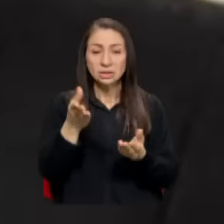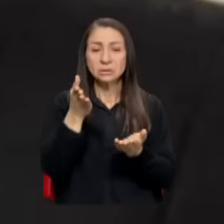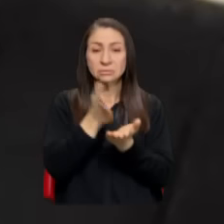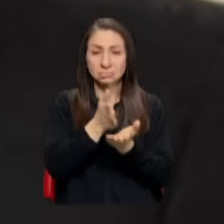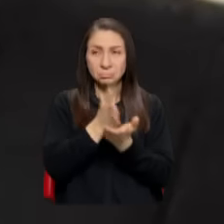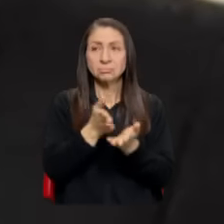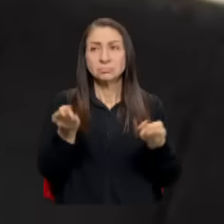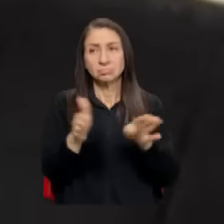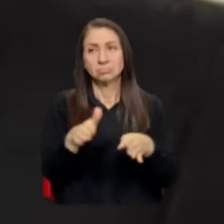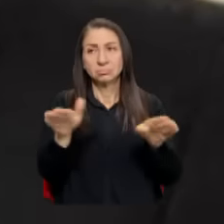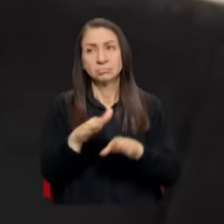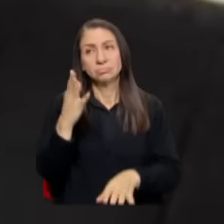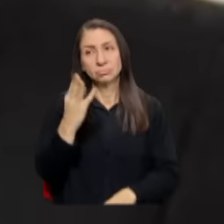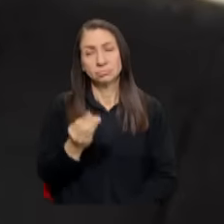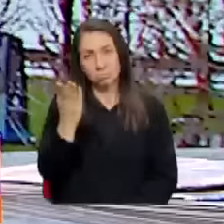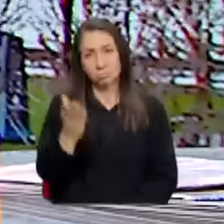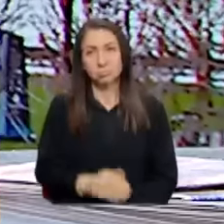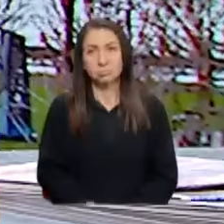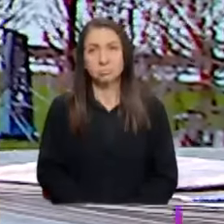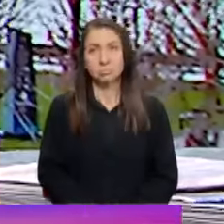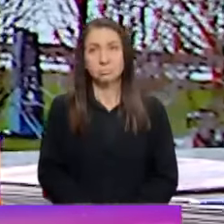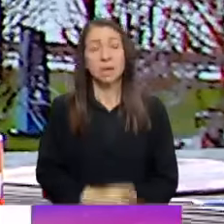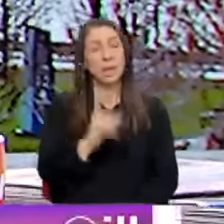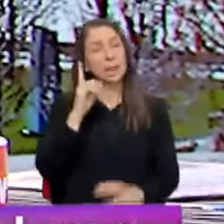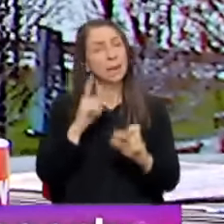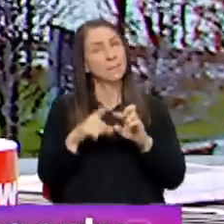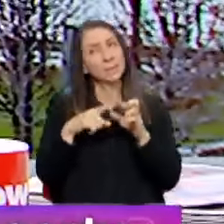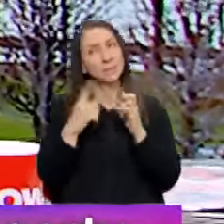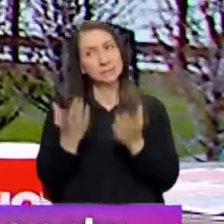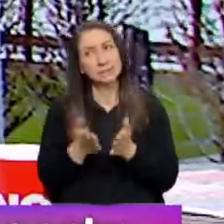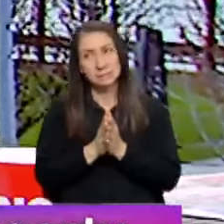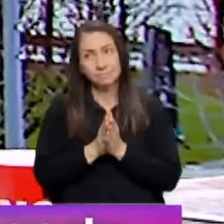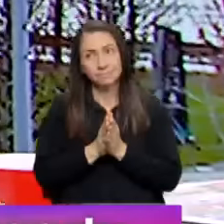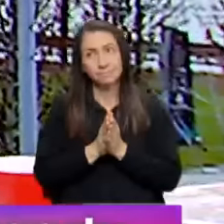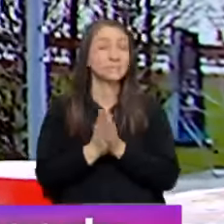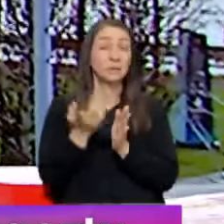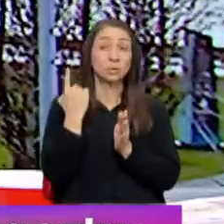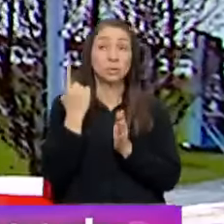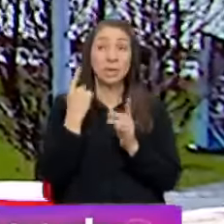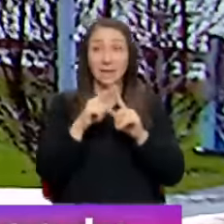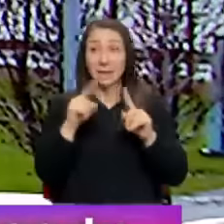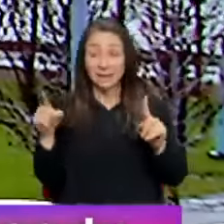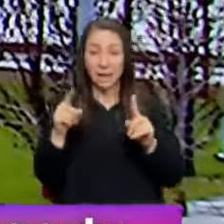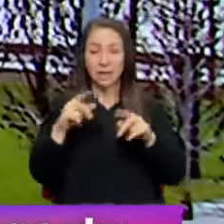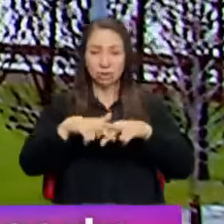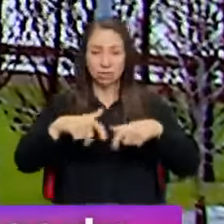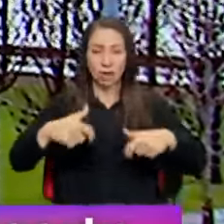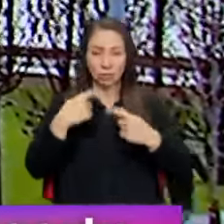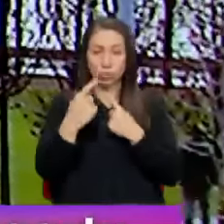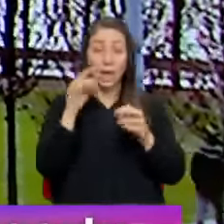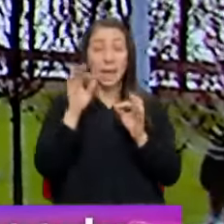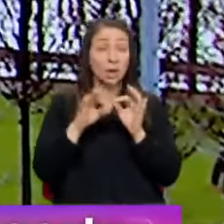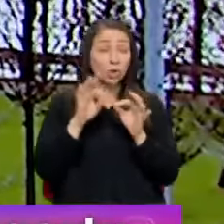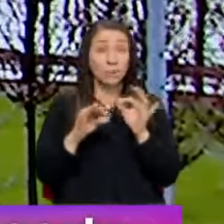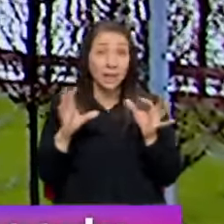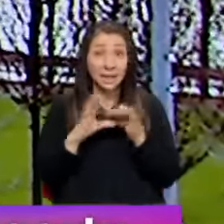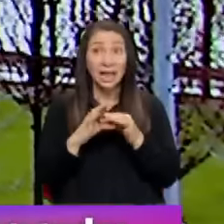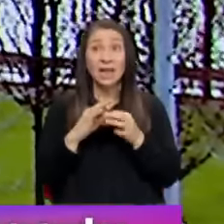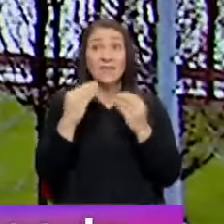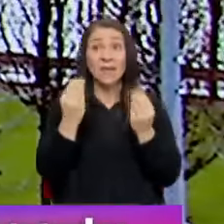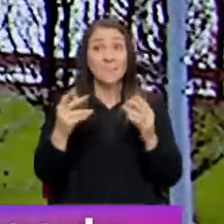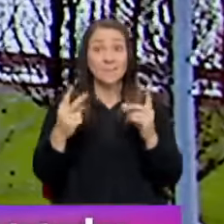törenle toprağa verilecek. Allah rahmet eylesin. Daha düne kadar başlığı altında konuşuyoruz. Ekonomiyle ilgili